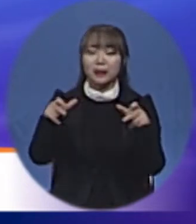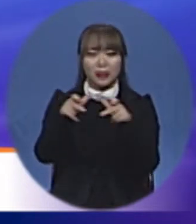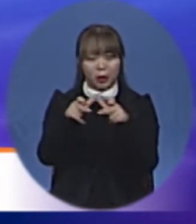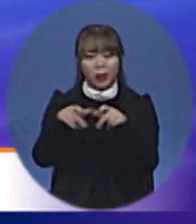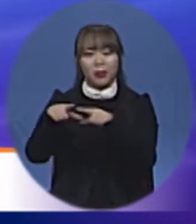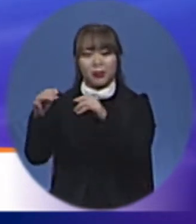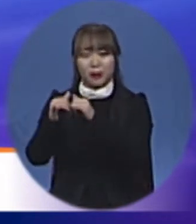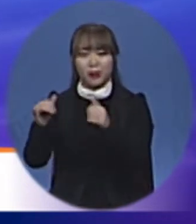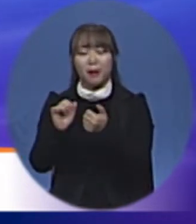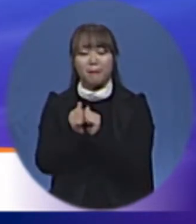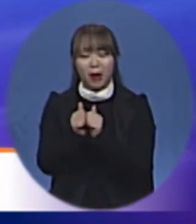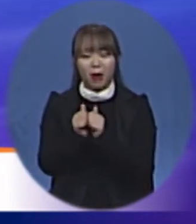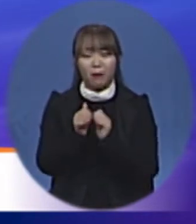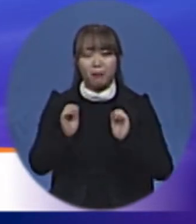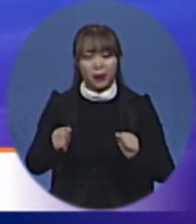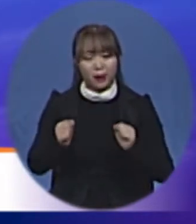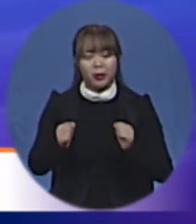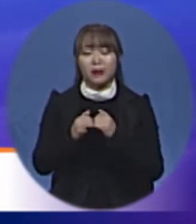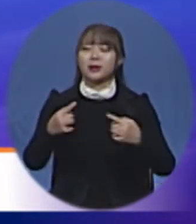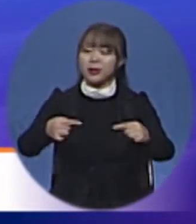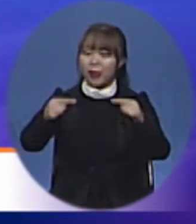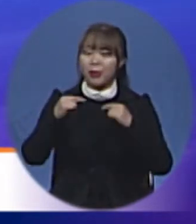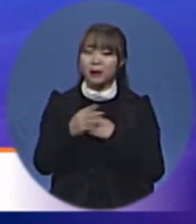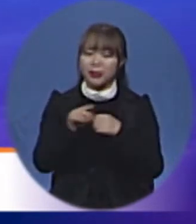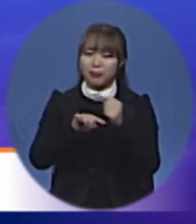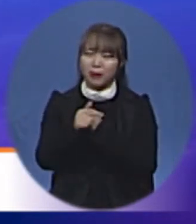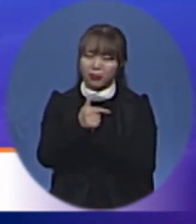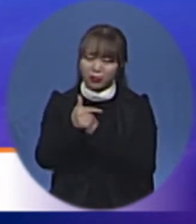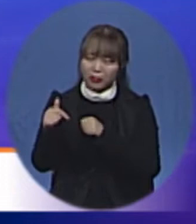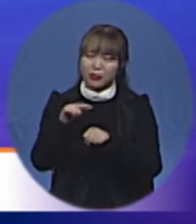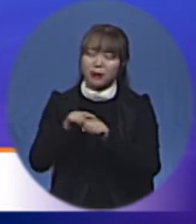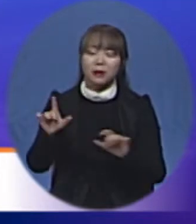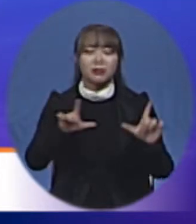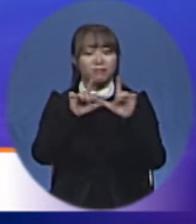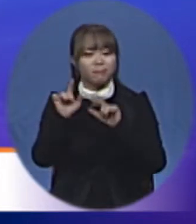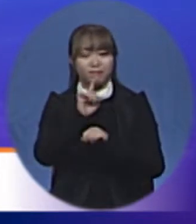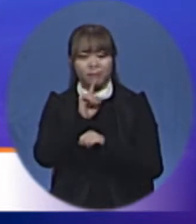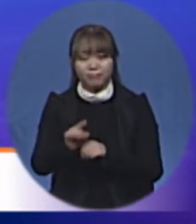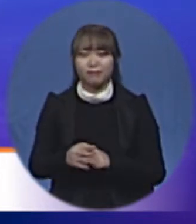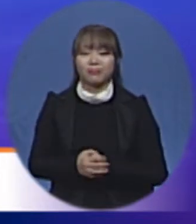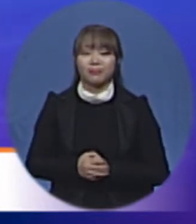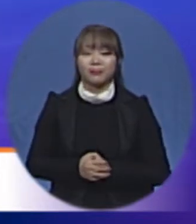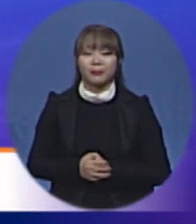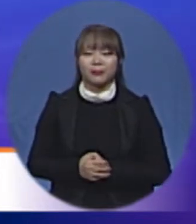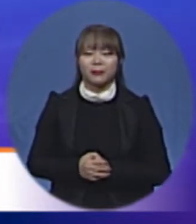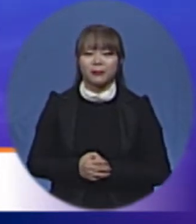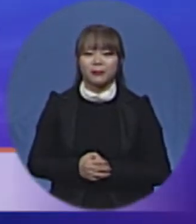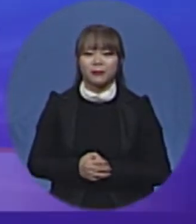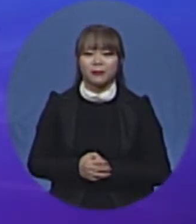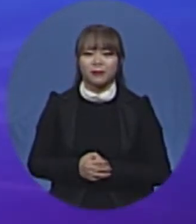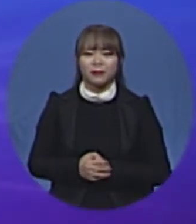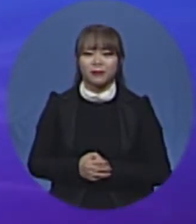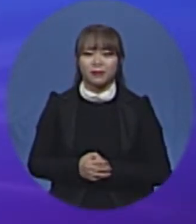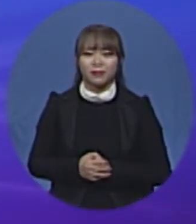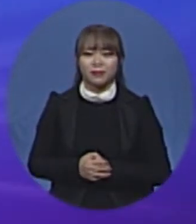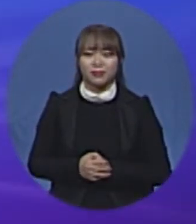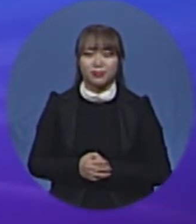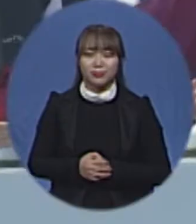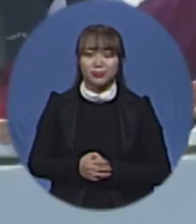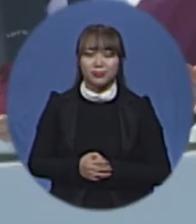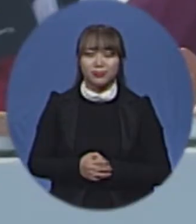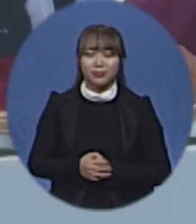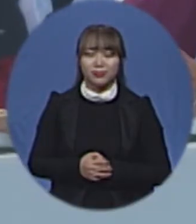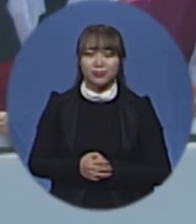장애인과 비장애인 마라토너들이 참여해 뜻깊은 시간을 보냈다고 하는데요. 이현주 기자가 다녀왔습니다.